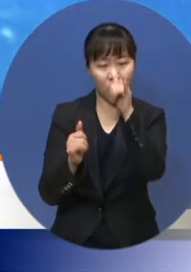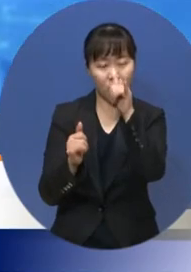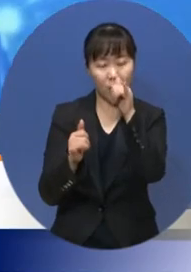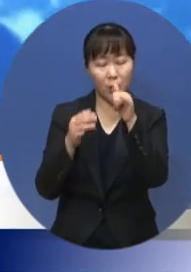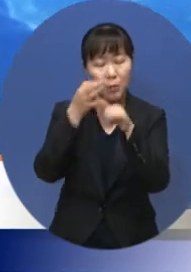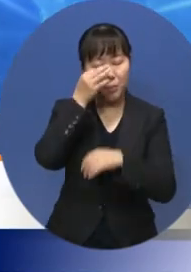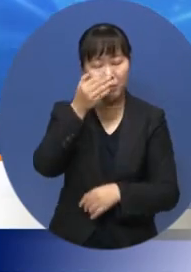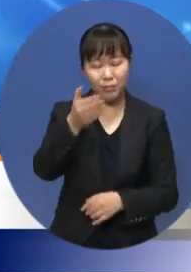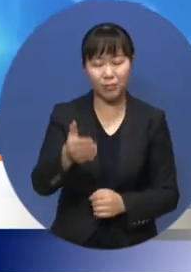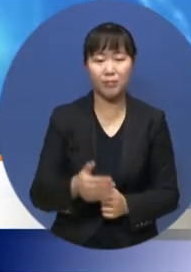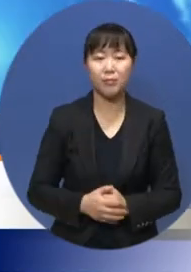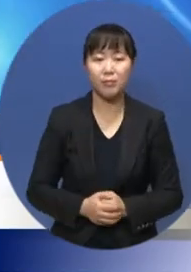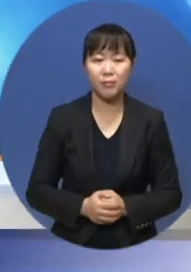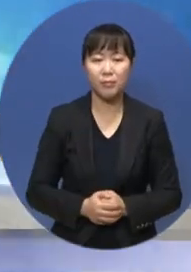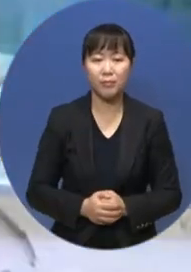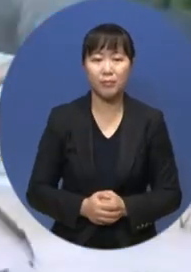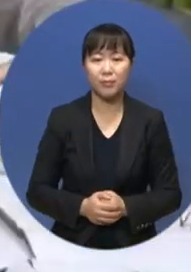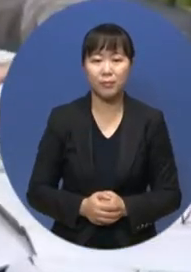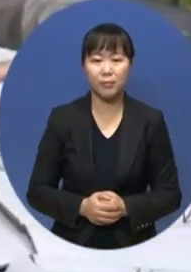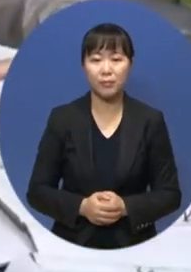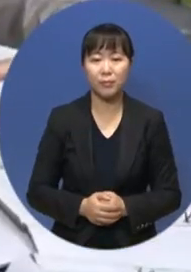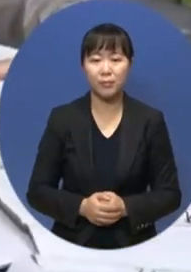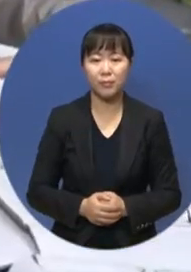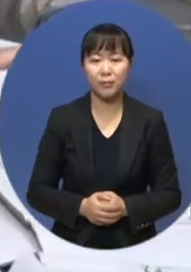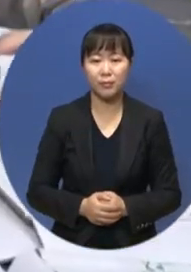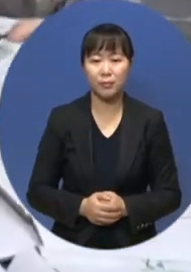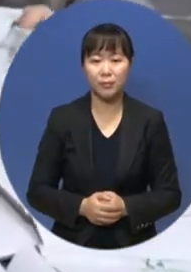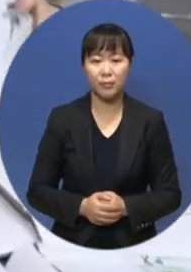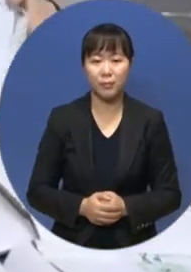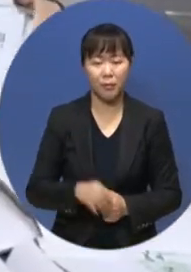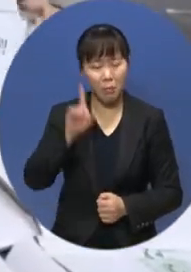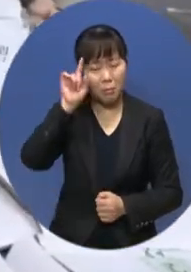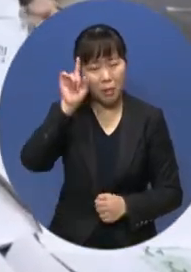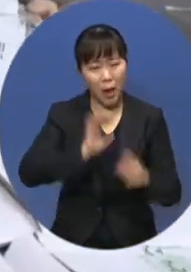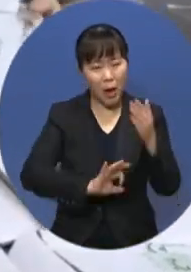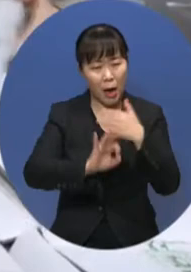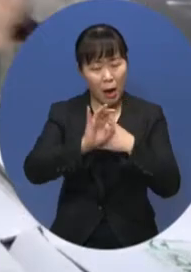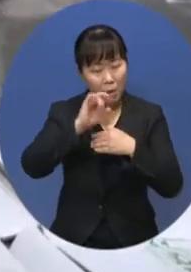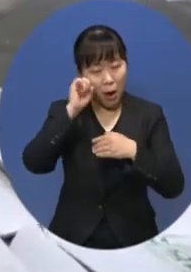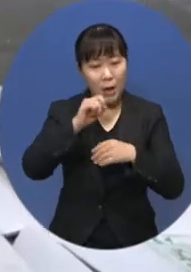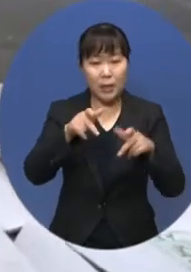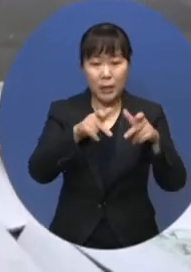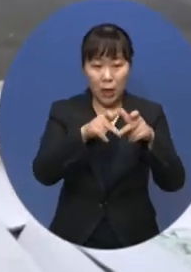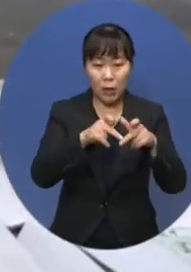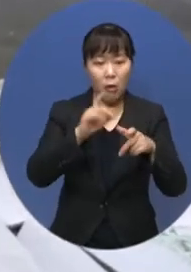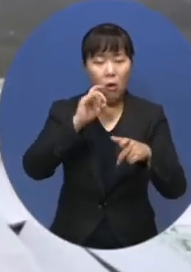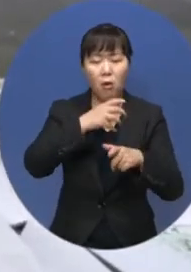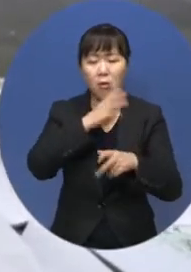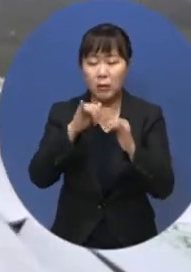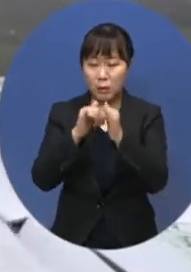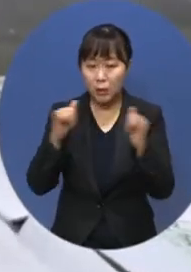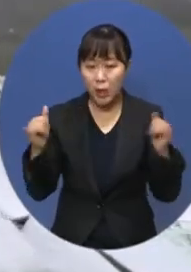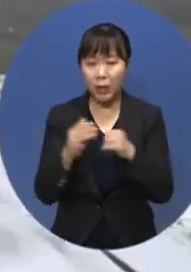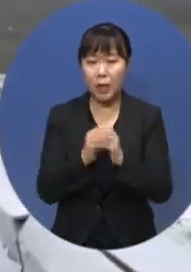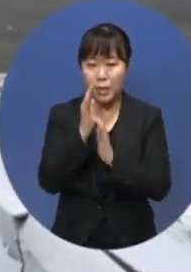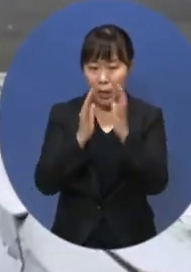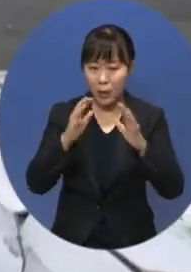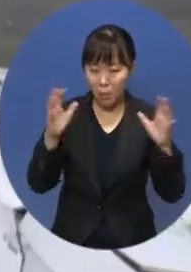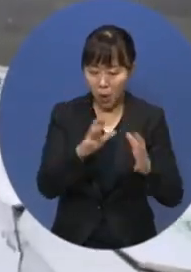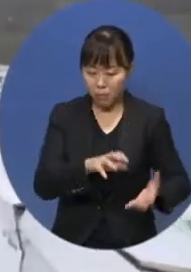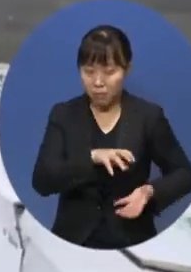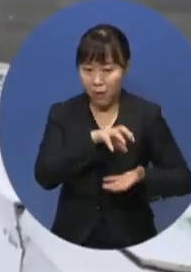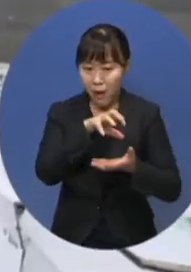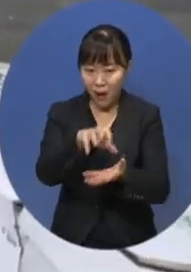서정용 기자가 만나봤습니다. 매일 이른 아침 장애인과 소외층 어르신들에게 야채를 모아